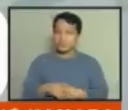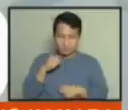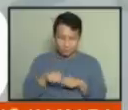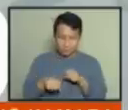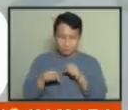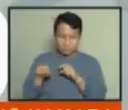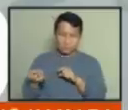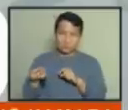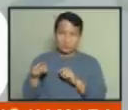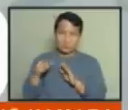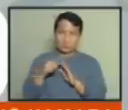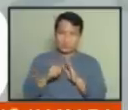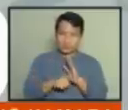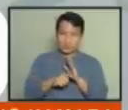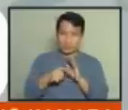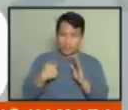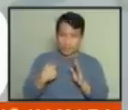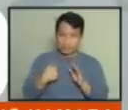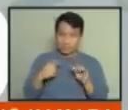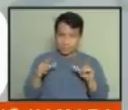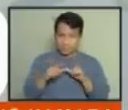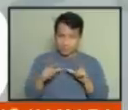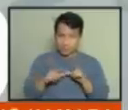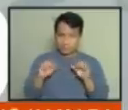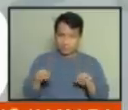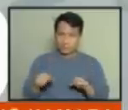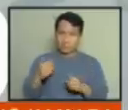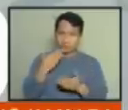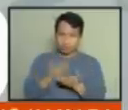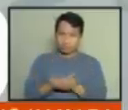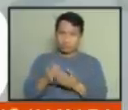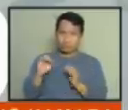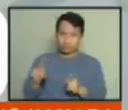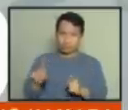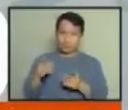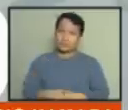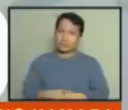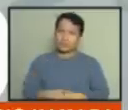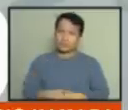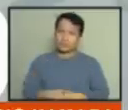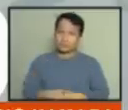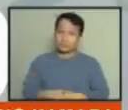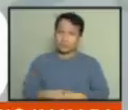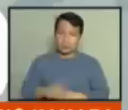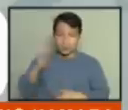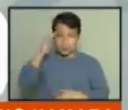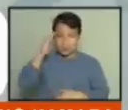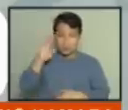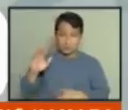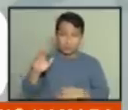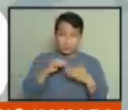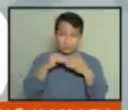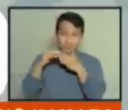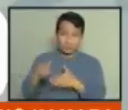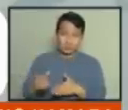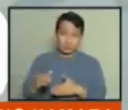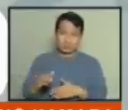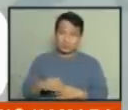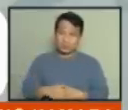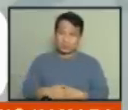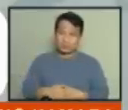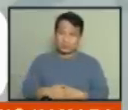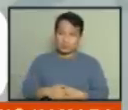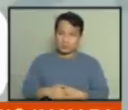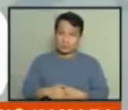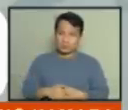niyo po, legit itong Cavite Varsitarian. Mabait yes. Ito, matino, and all. Yes po, opo. At kilala niyo po kung sino ang yung mga leader nito na sa